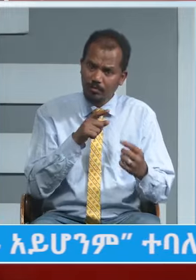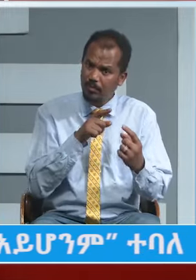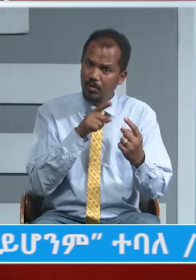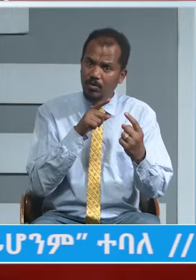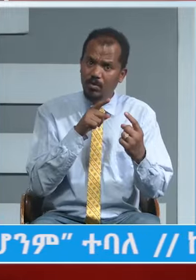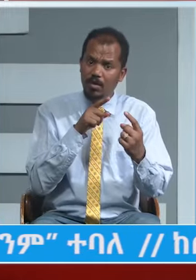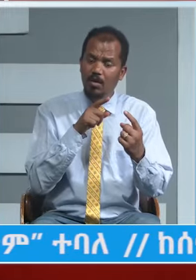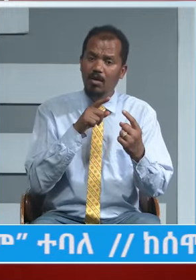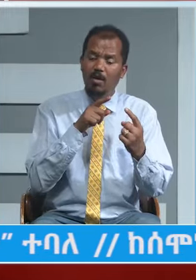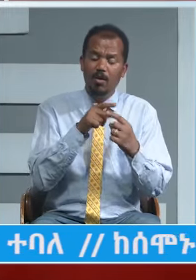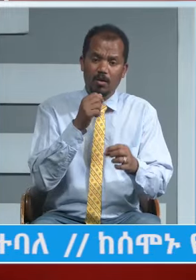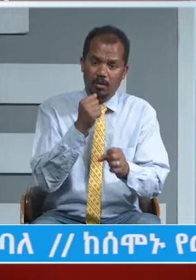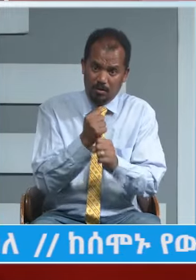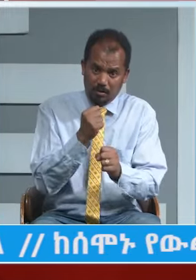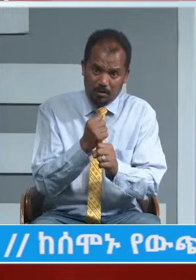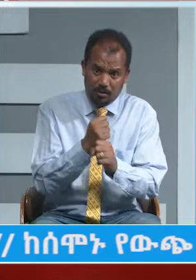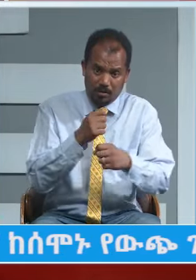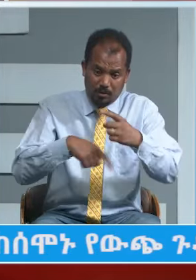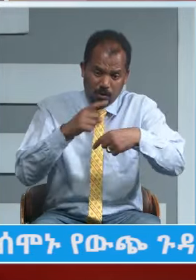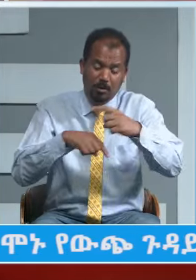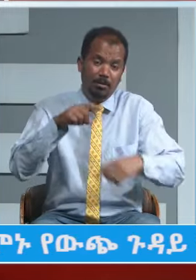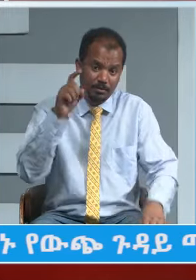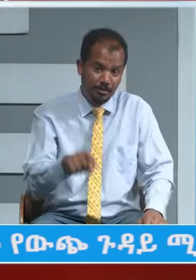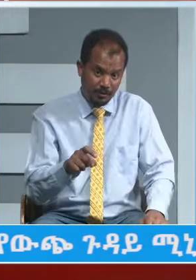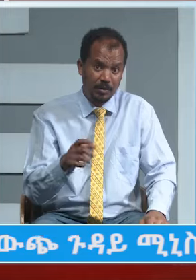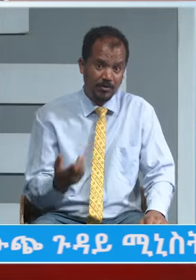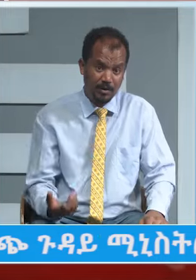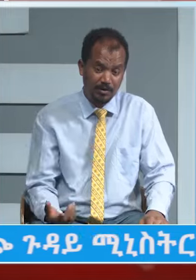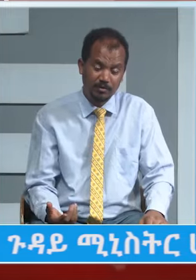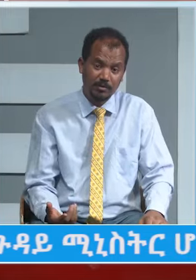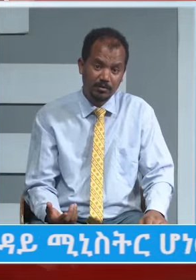ወደ ኤክስፒሪንስ ወደ ስራ መምጣት ኖርባቸዋል።